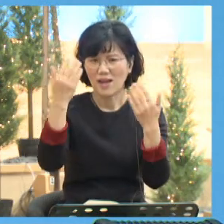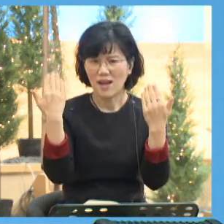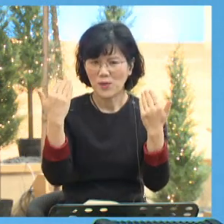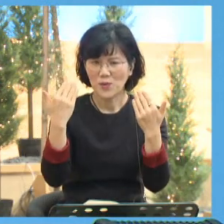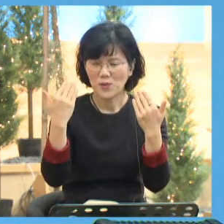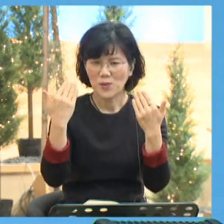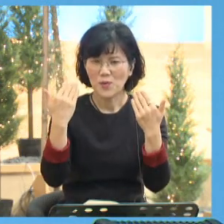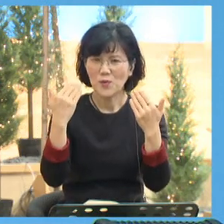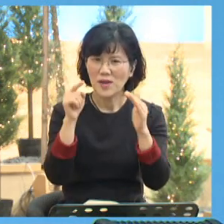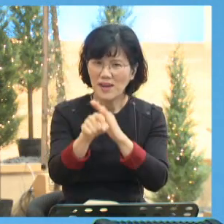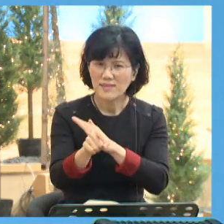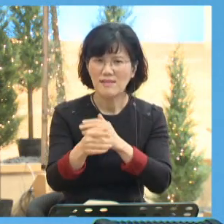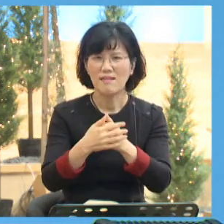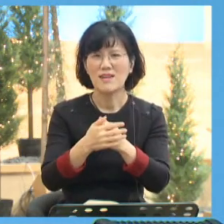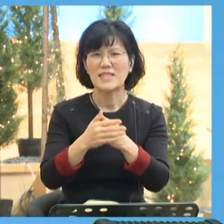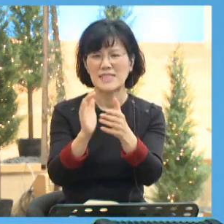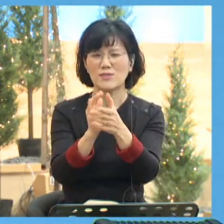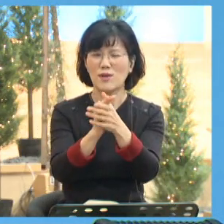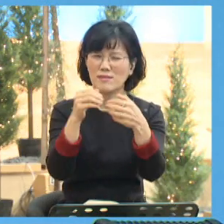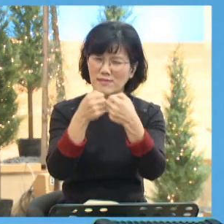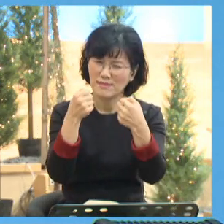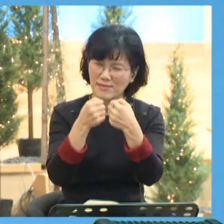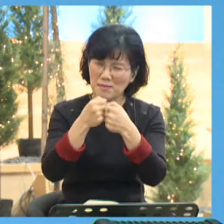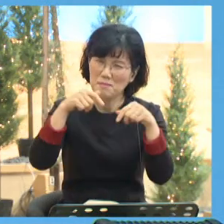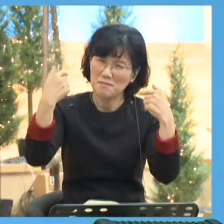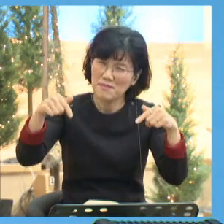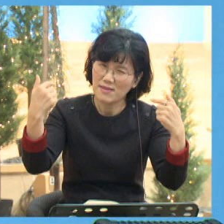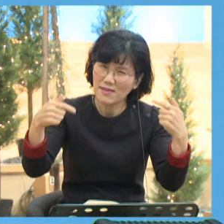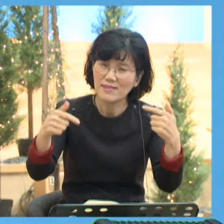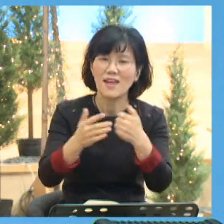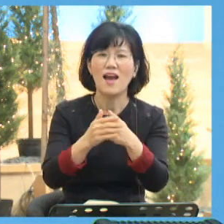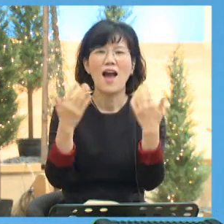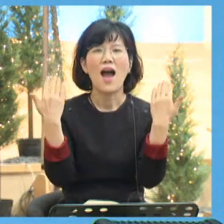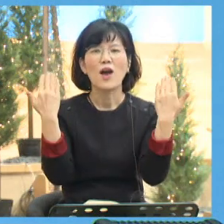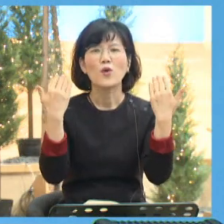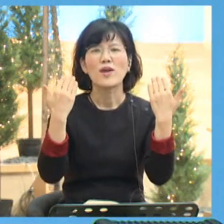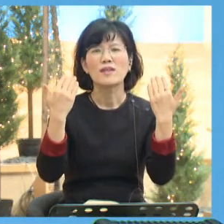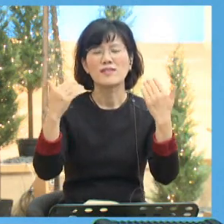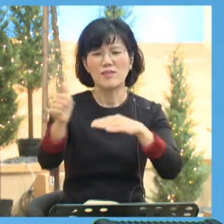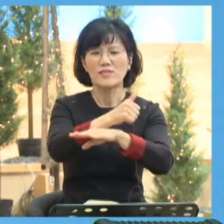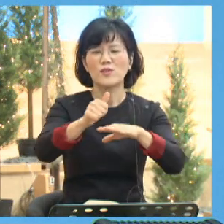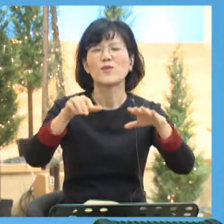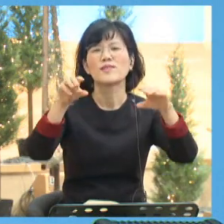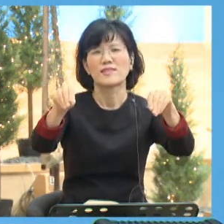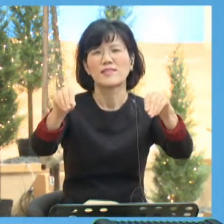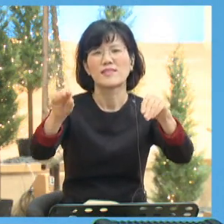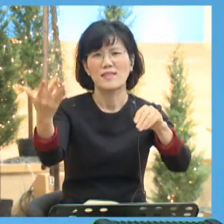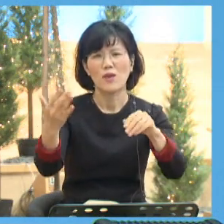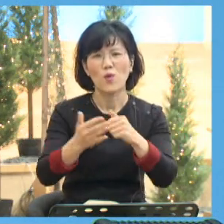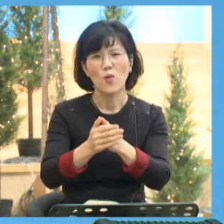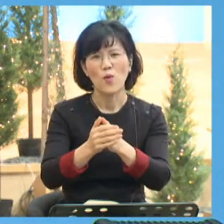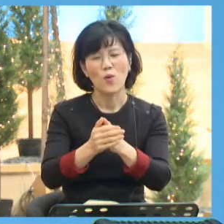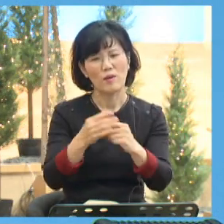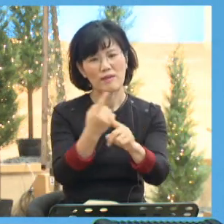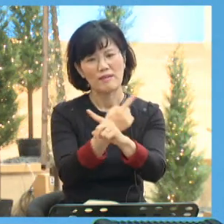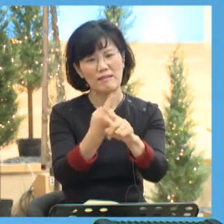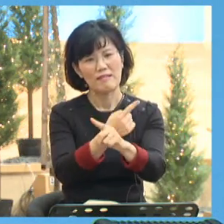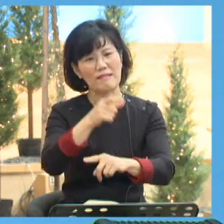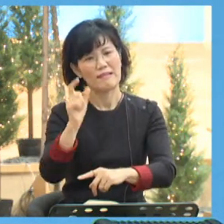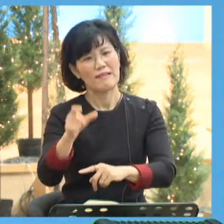침과 싸운 날마다 싸움을 하니까 결국은 학교에서 정학을 당해 되어지고 그래도 개선의 여지가